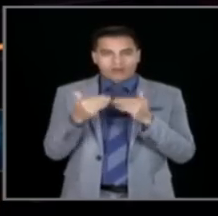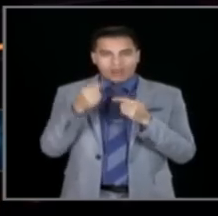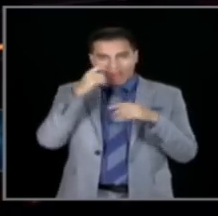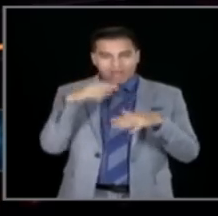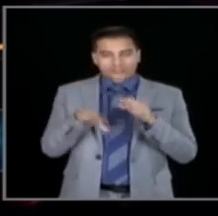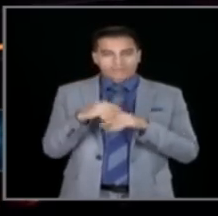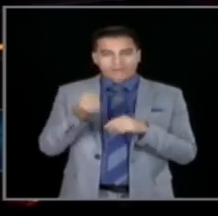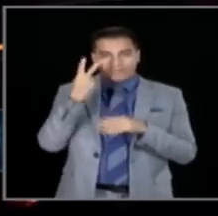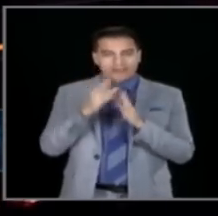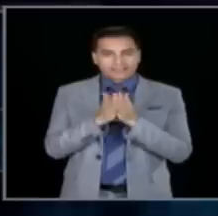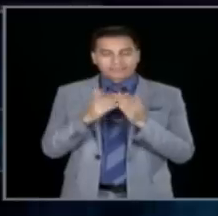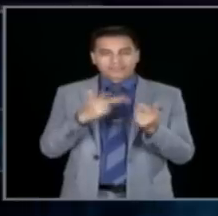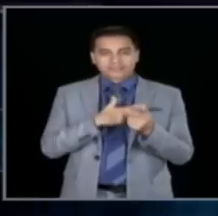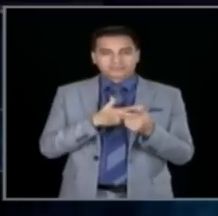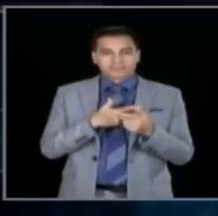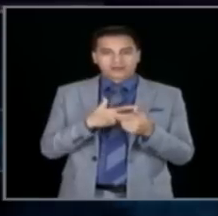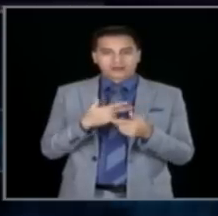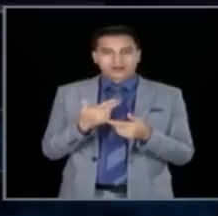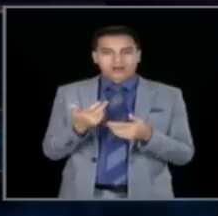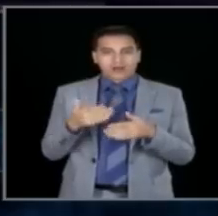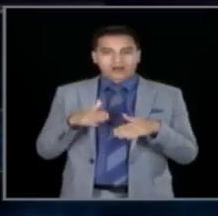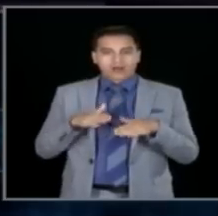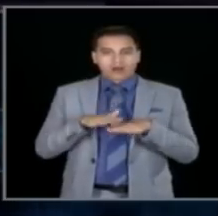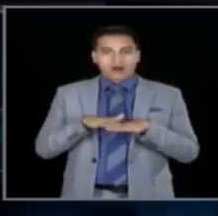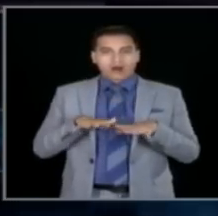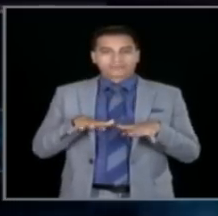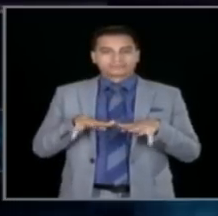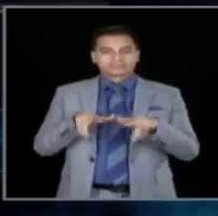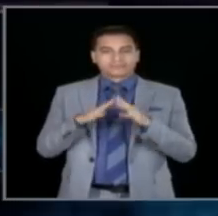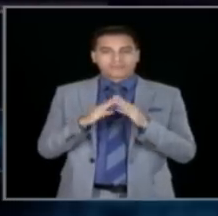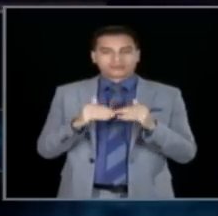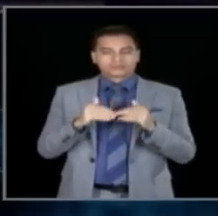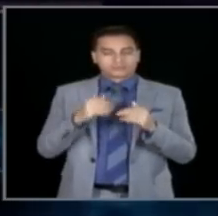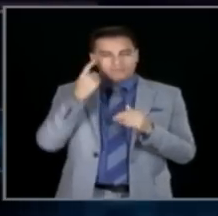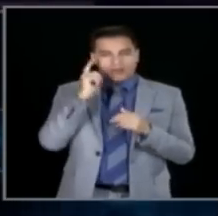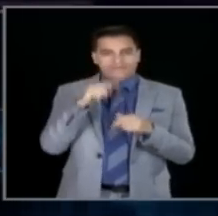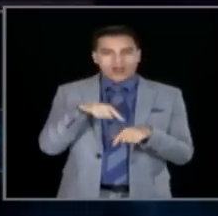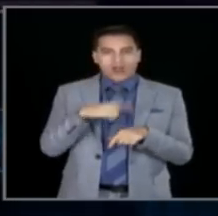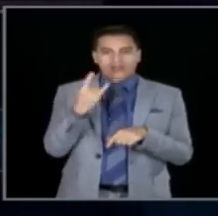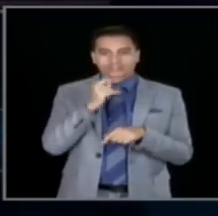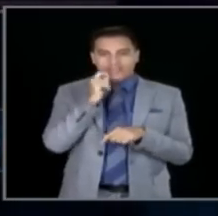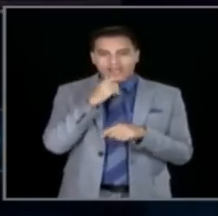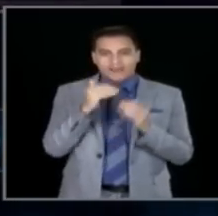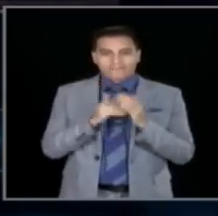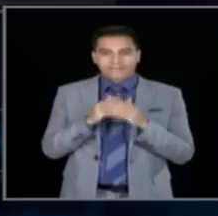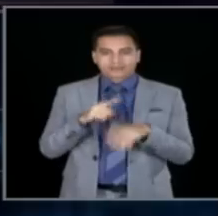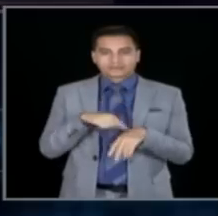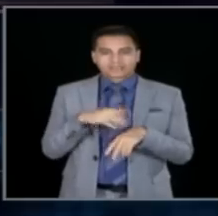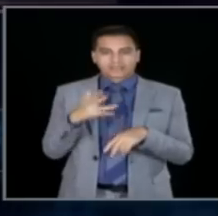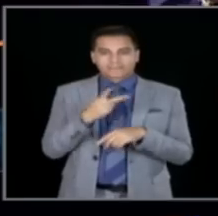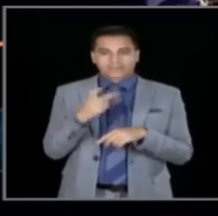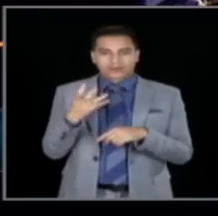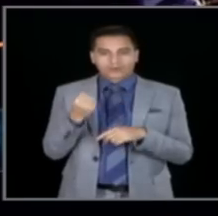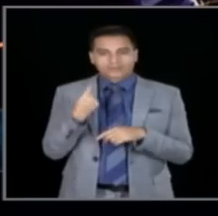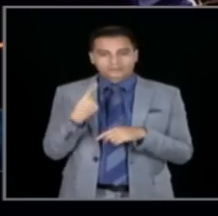مؤلف كتاب رصف مصر؟ باص. كم عدد الساعات في 10 أيام؟